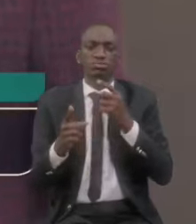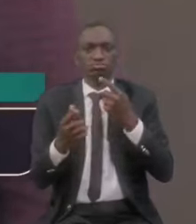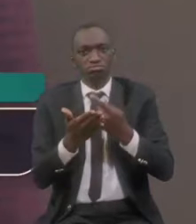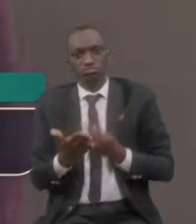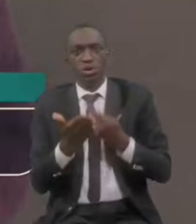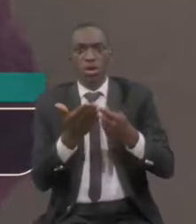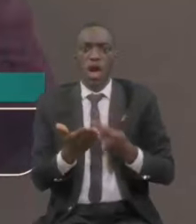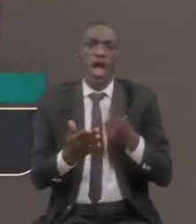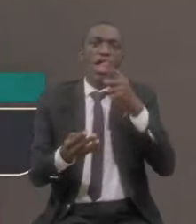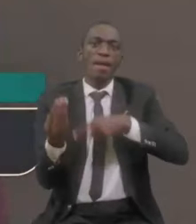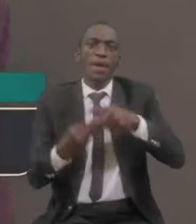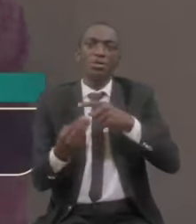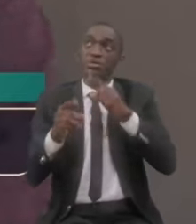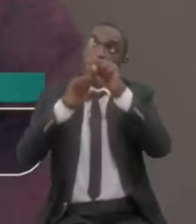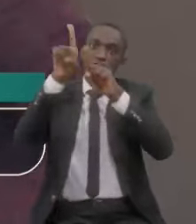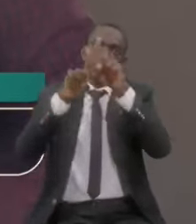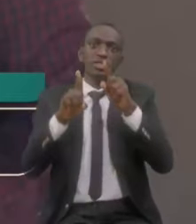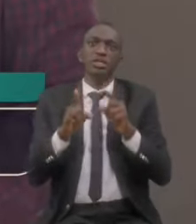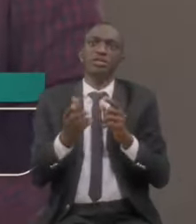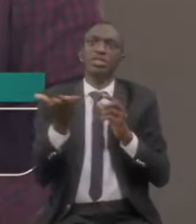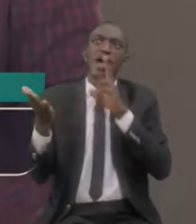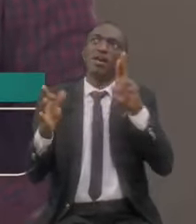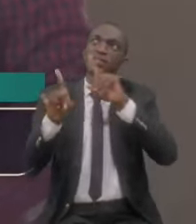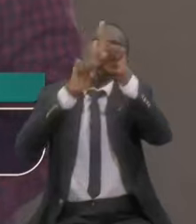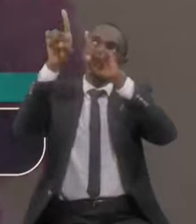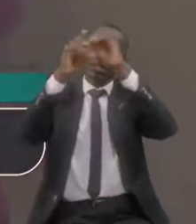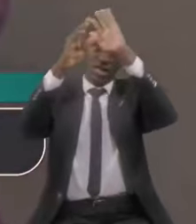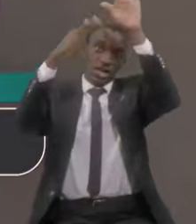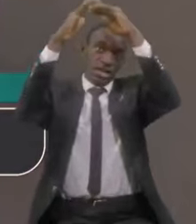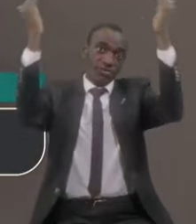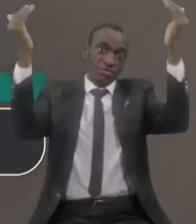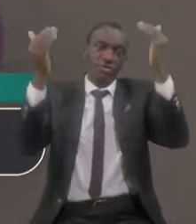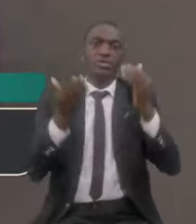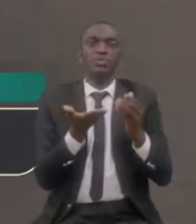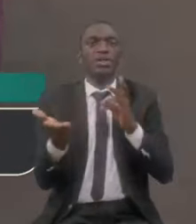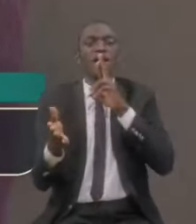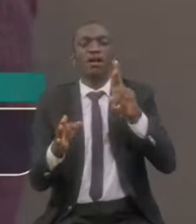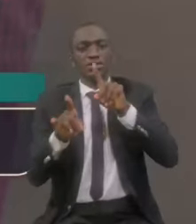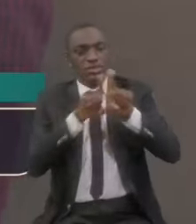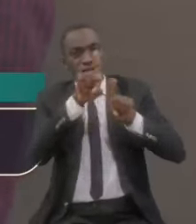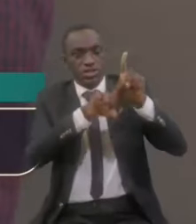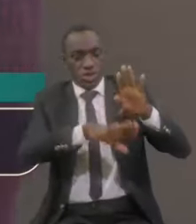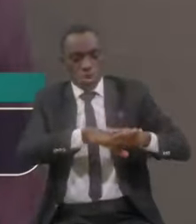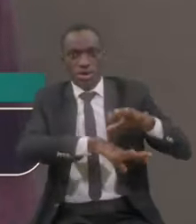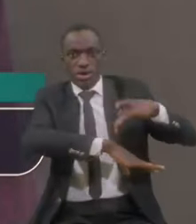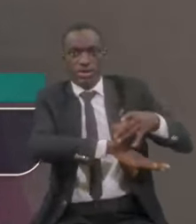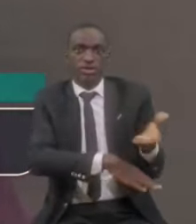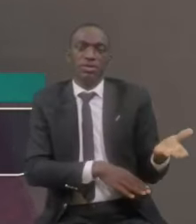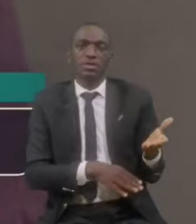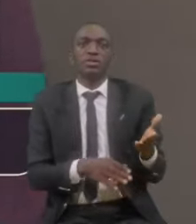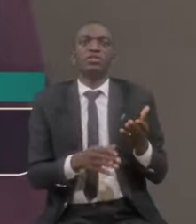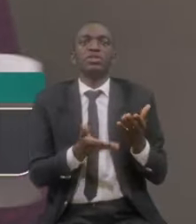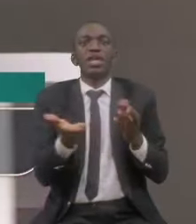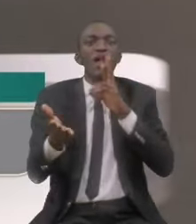a des étoiles au ciel, il y a des étoiles sur la terre, il y a des étoiles pour